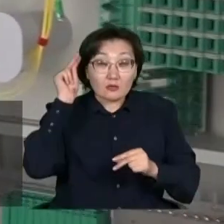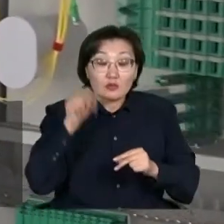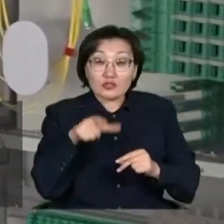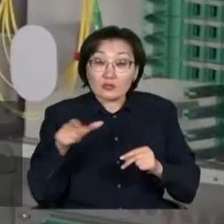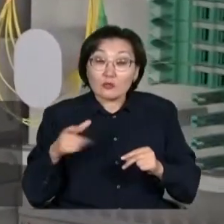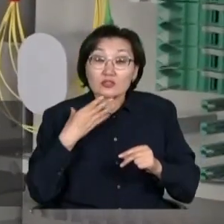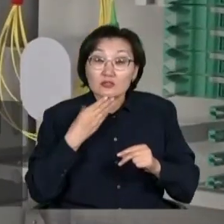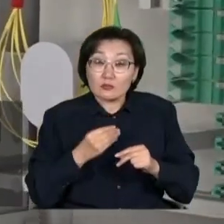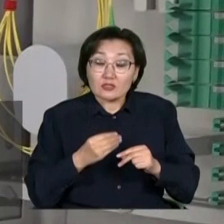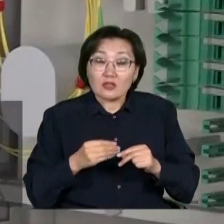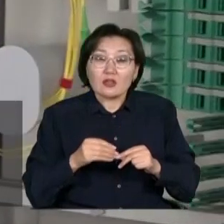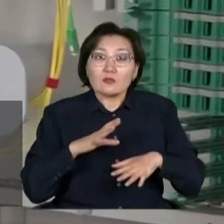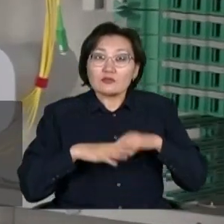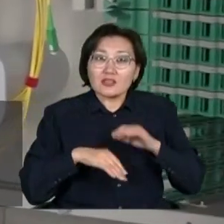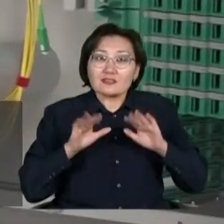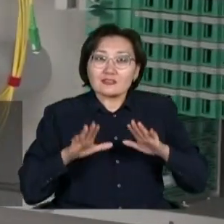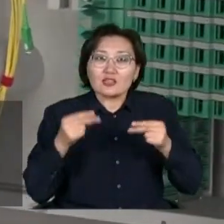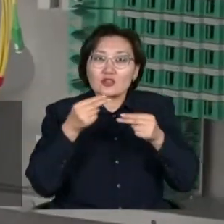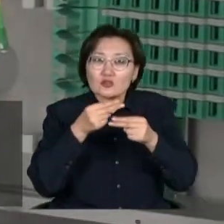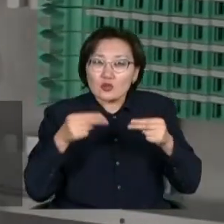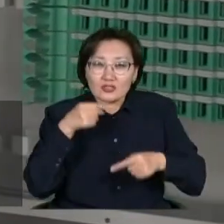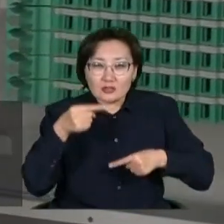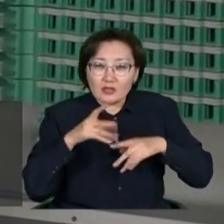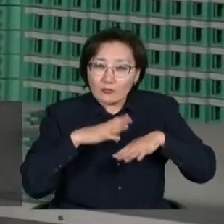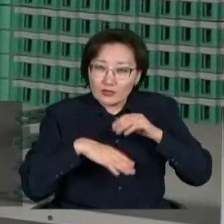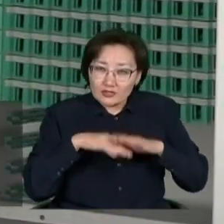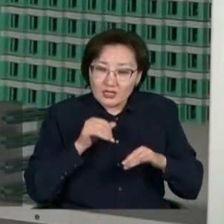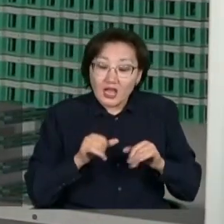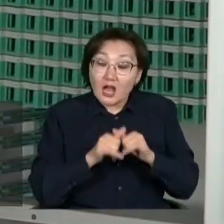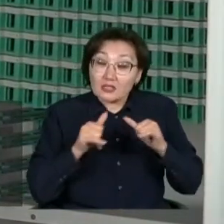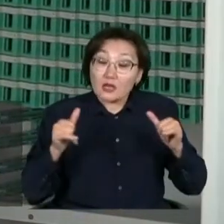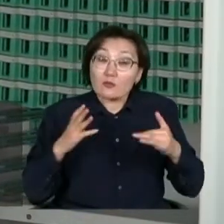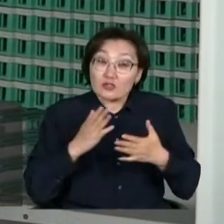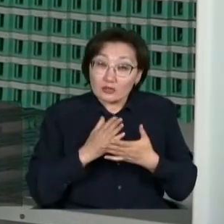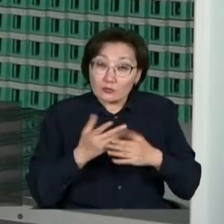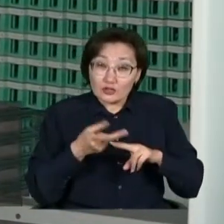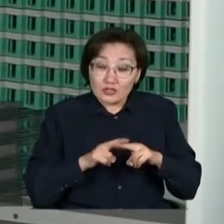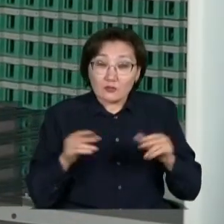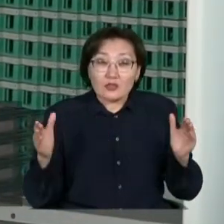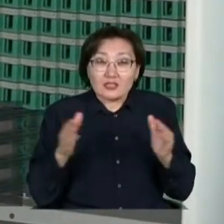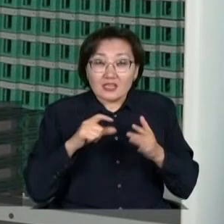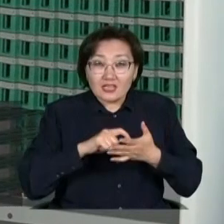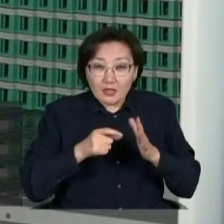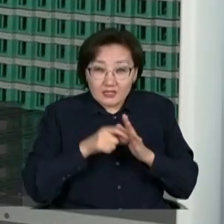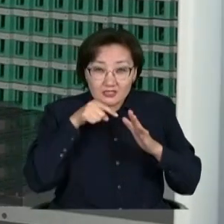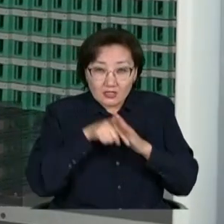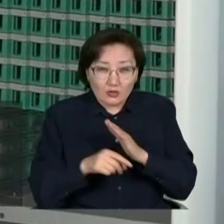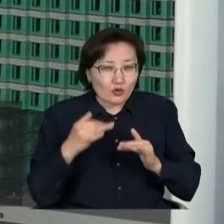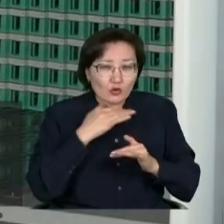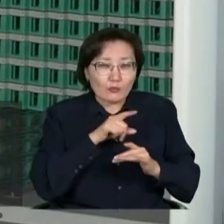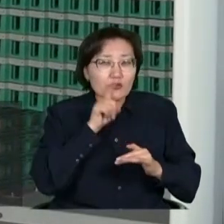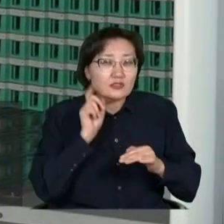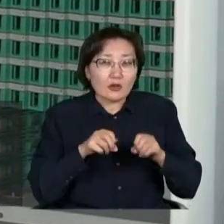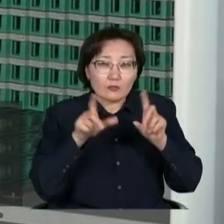алушылар өзінің біліктілігін тек теория жүзінде емес, тәжірибе жүзінде де арттырып жатыр. Яғни осы аядай ғана кабинетте талай жас